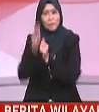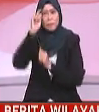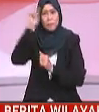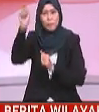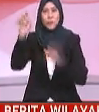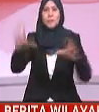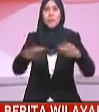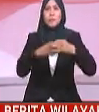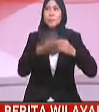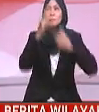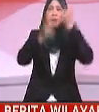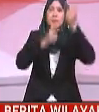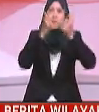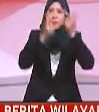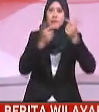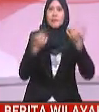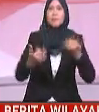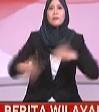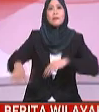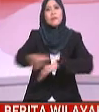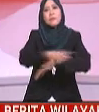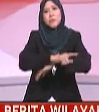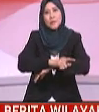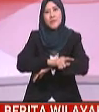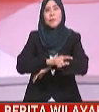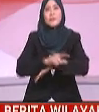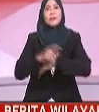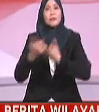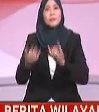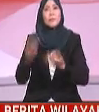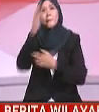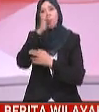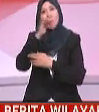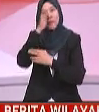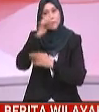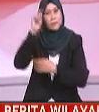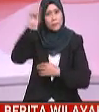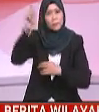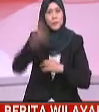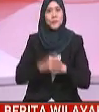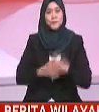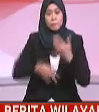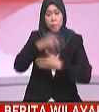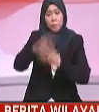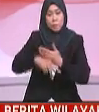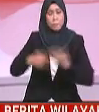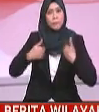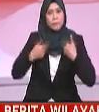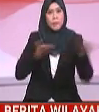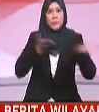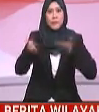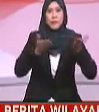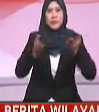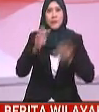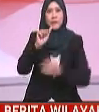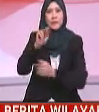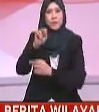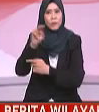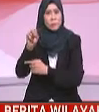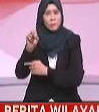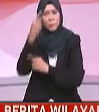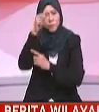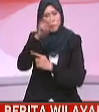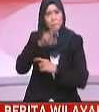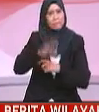pakej pelancongan Garam di Laut, Asam di Darat Melaka Terengganu. Program itu menggunakan perkhidmatan ejen kembara